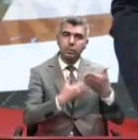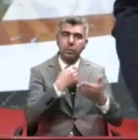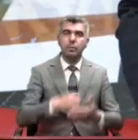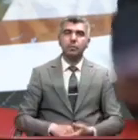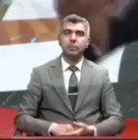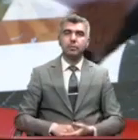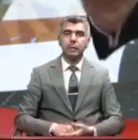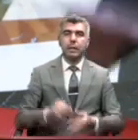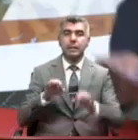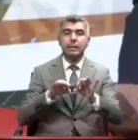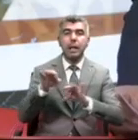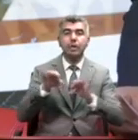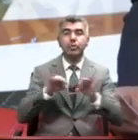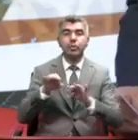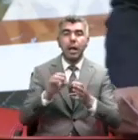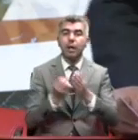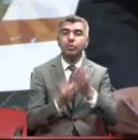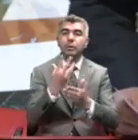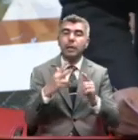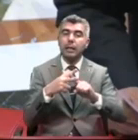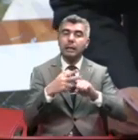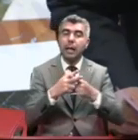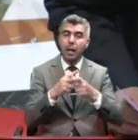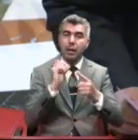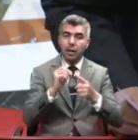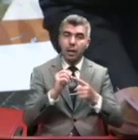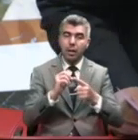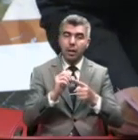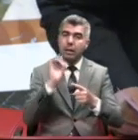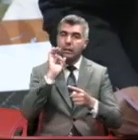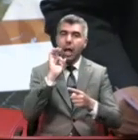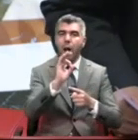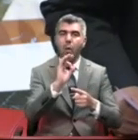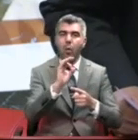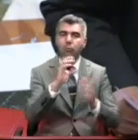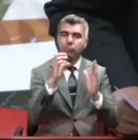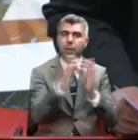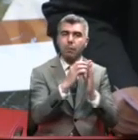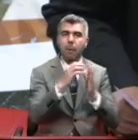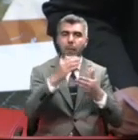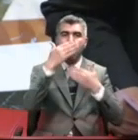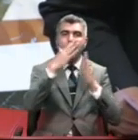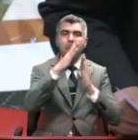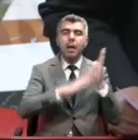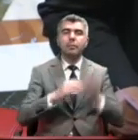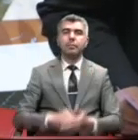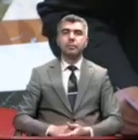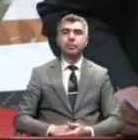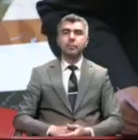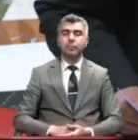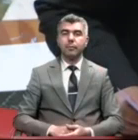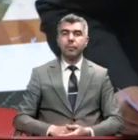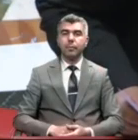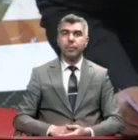استراتيجيه العهد الجديد الصناعي غير تركز على السياده كوسيله وسبيل ما معناه يعني